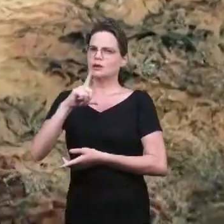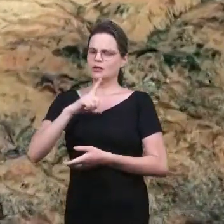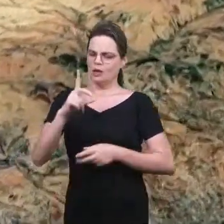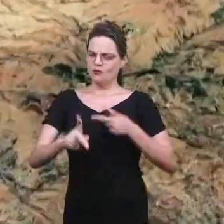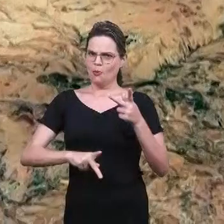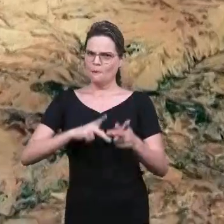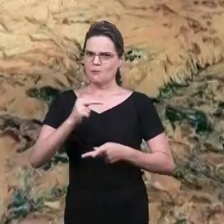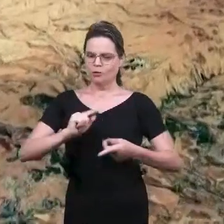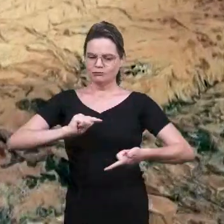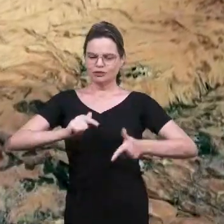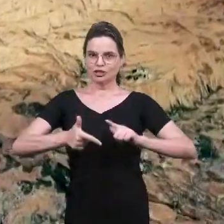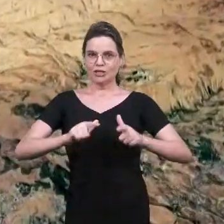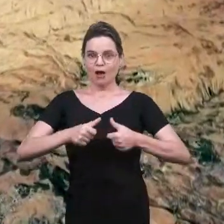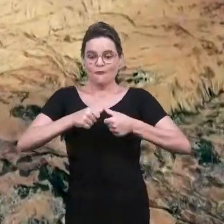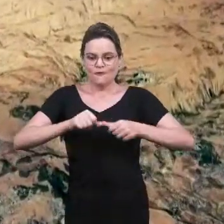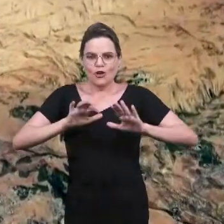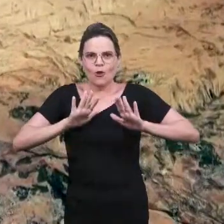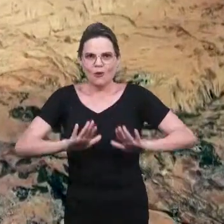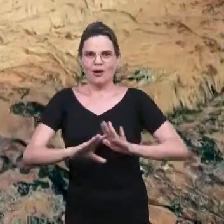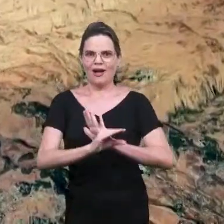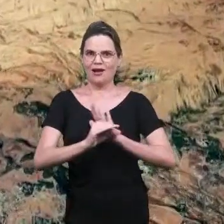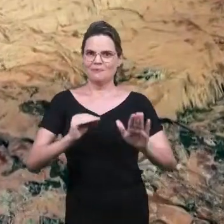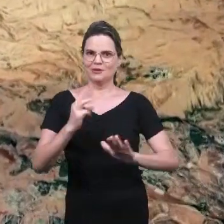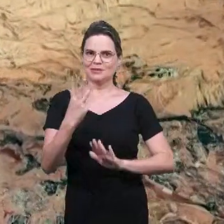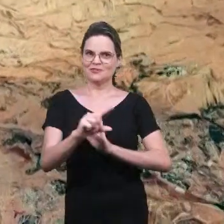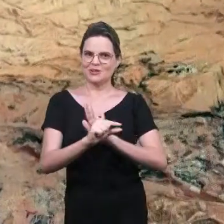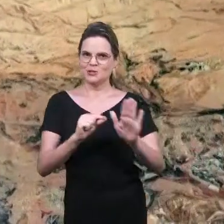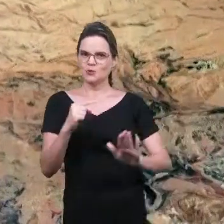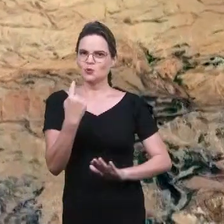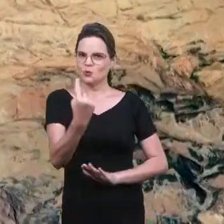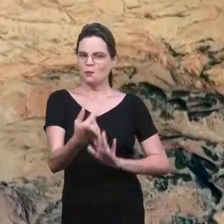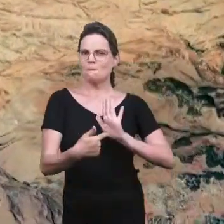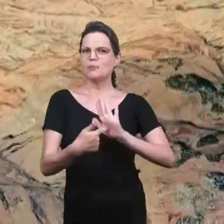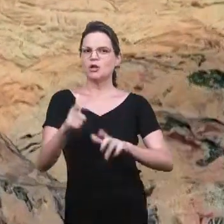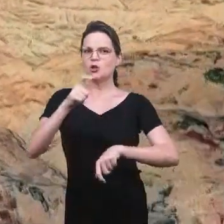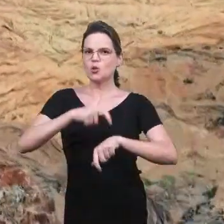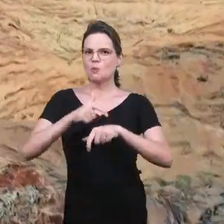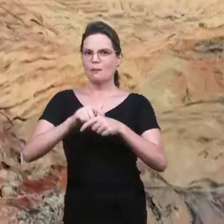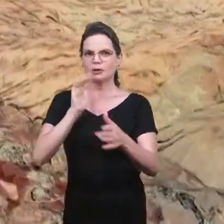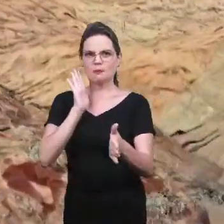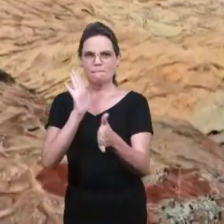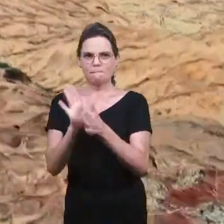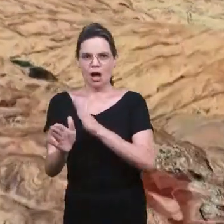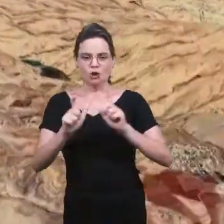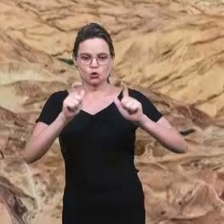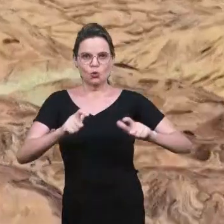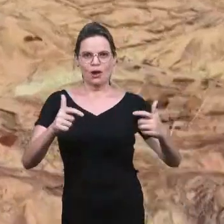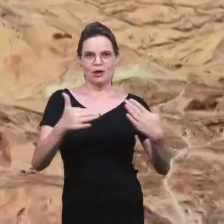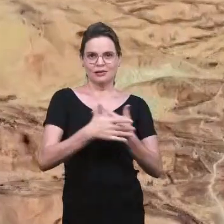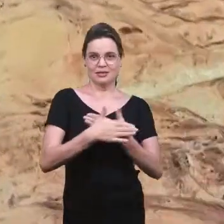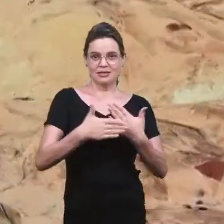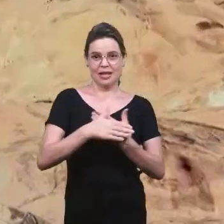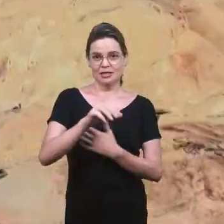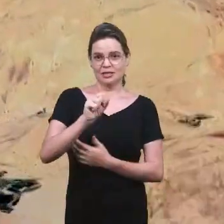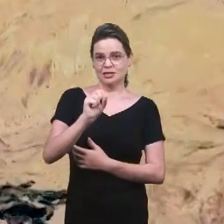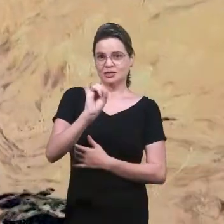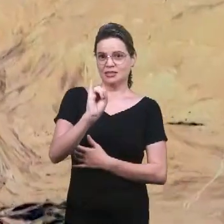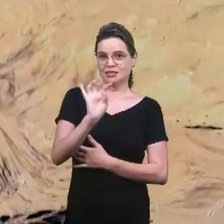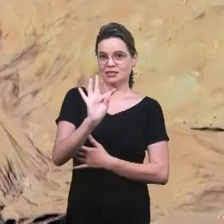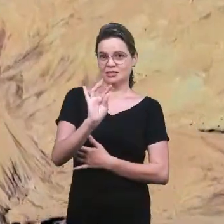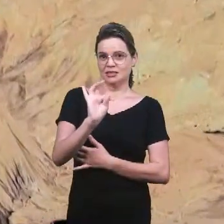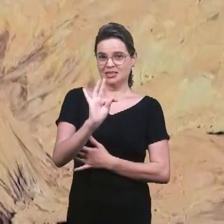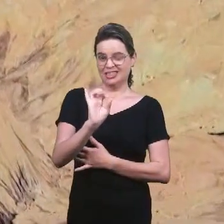finit. Donc, il finit dans la mer Noire et le peuple d'Israël où il se trouvait quand ils sont partis de